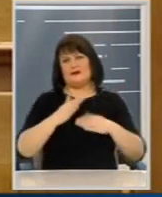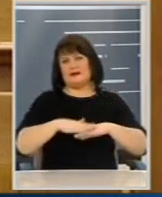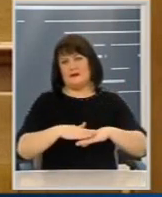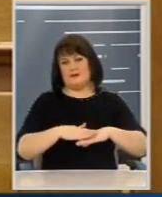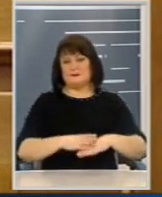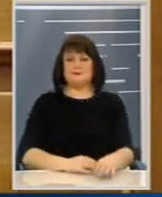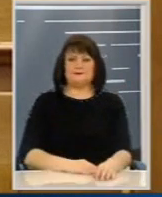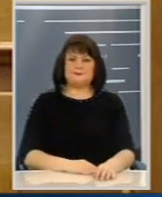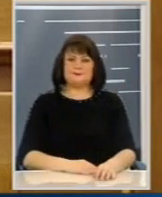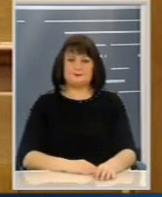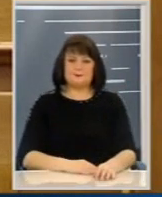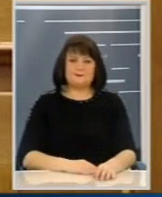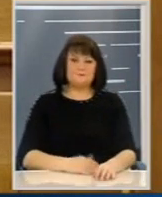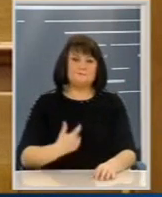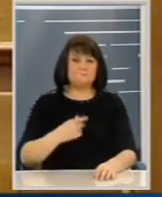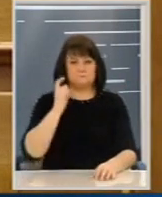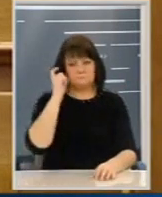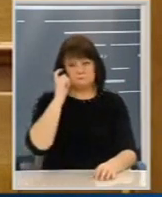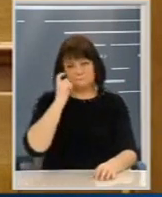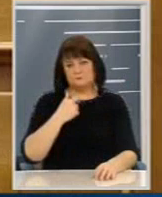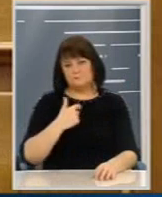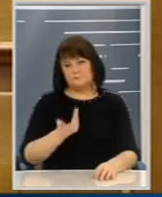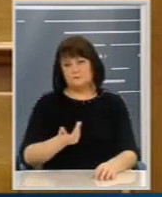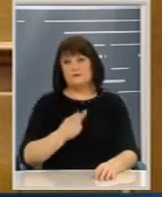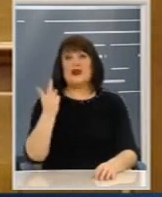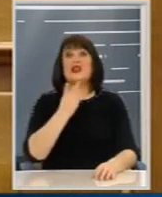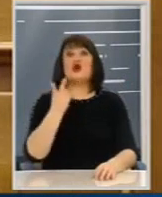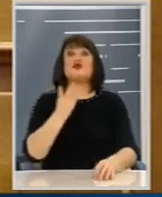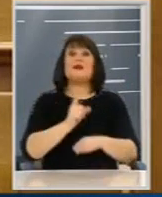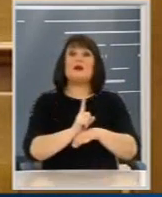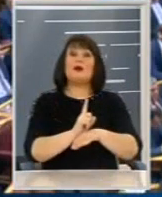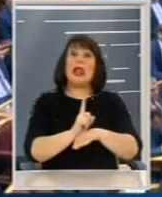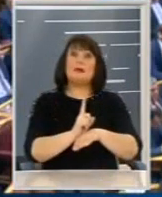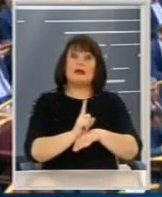Και βέβαια θα ήθελα να αναρωτηθώ, κύριε Μητσοτάκη, μιλήσατε 22 λεπτά